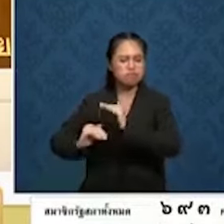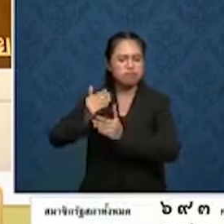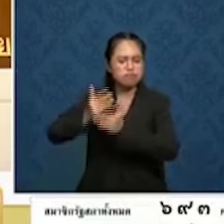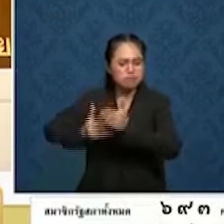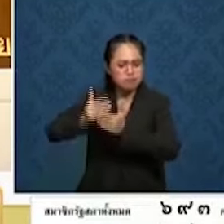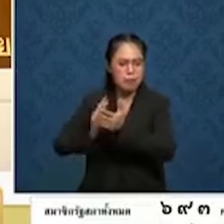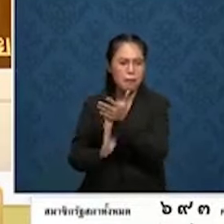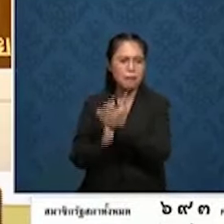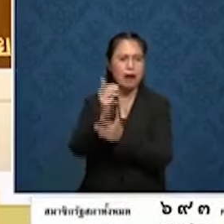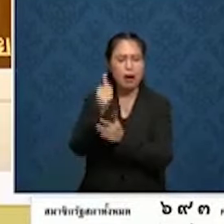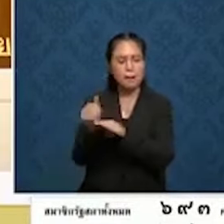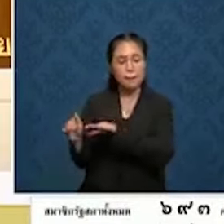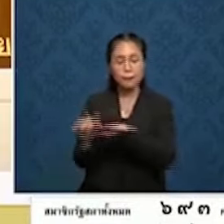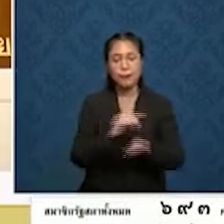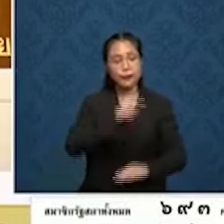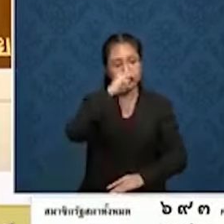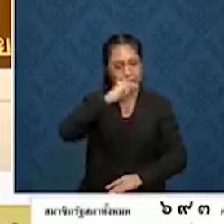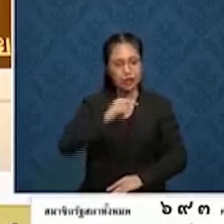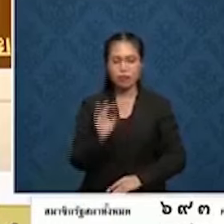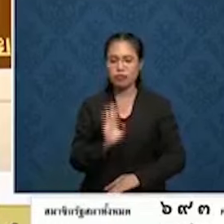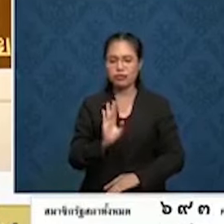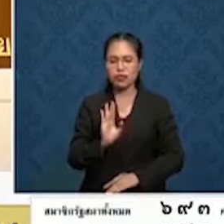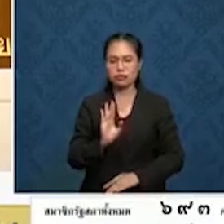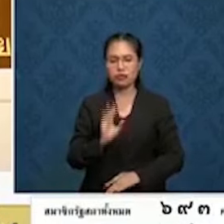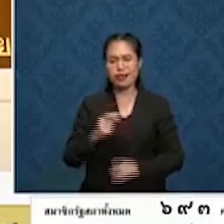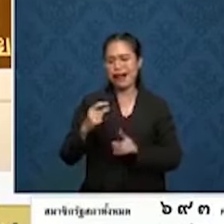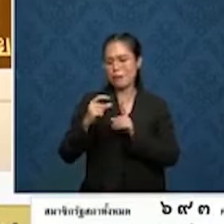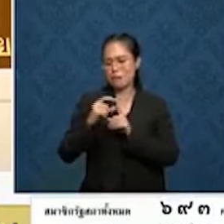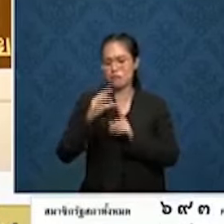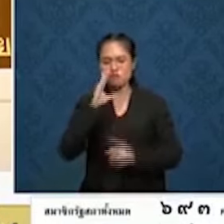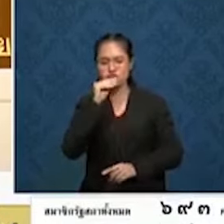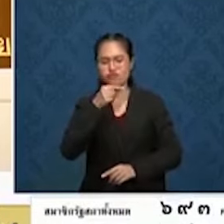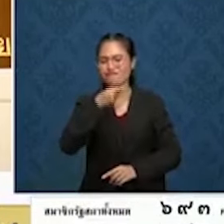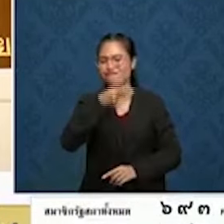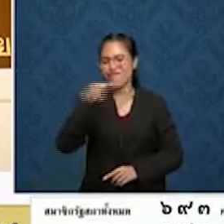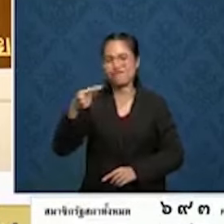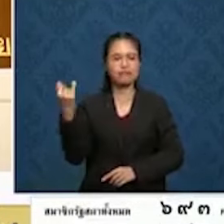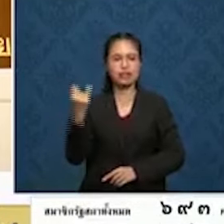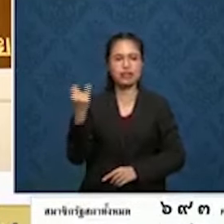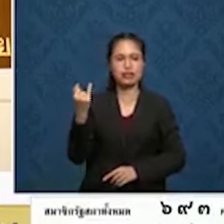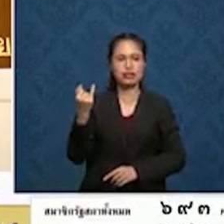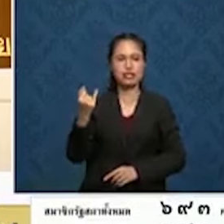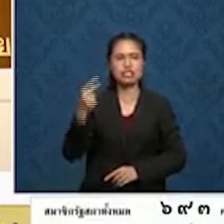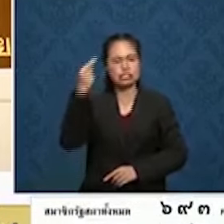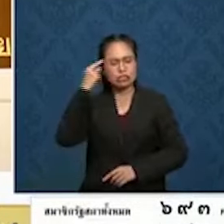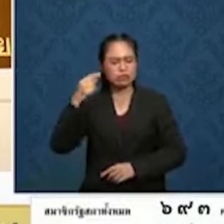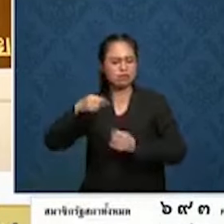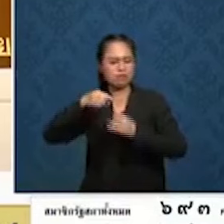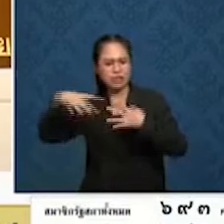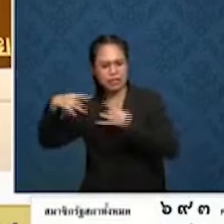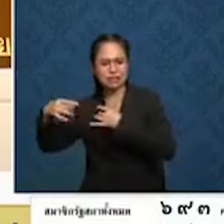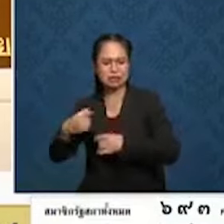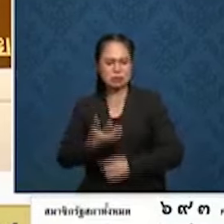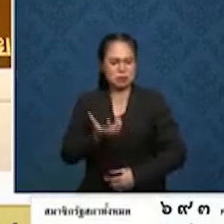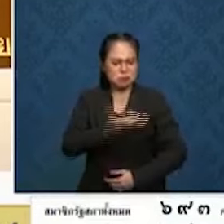นี้เข้าเรียนจุฬาเมื่อปี48นะครับคณะวิศวะคนหนึ่งคณะรัฐศาสตร์คนหนึ่งเป็นคู่ชิงที่เหมาะสมจริง ๆ